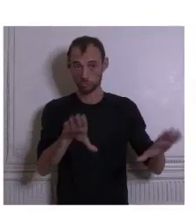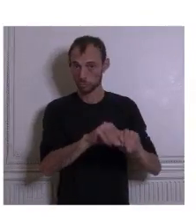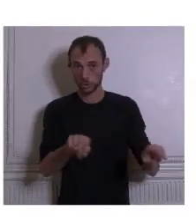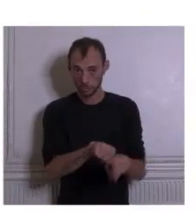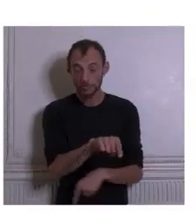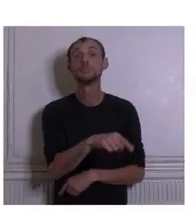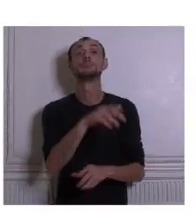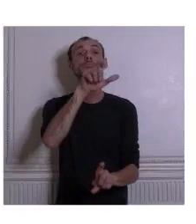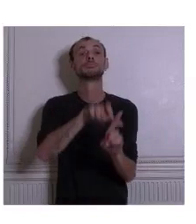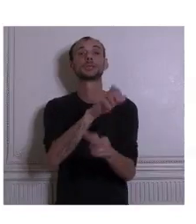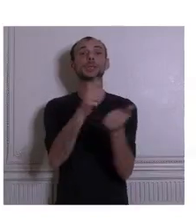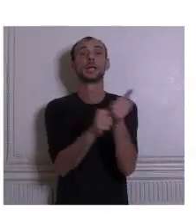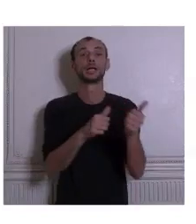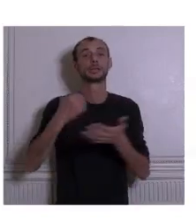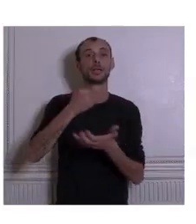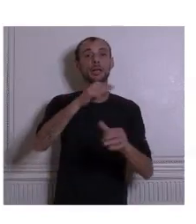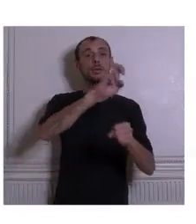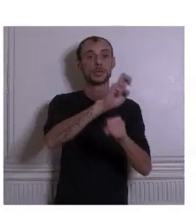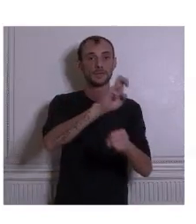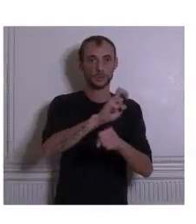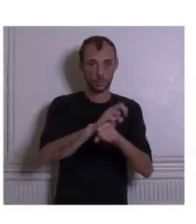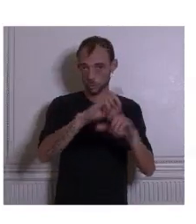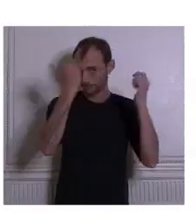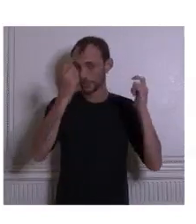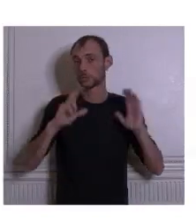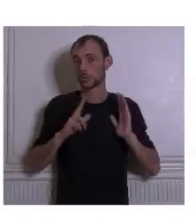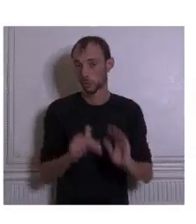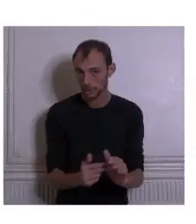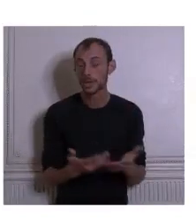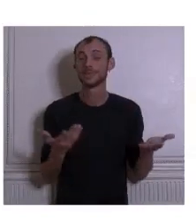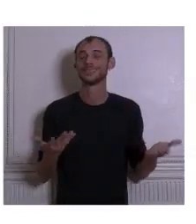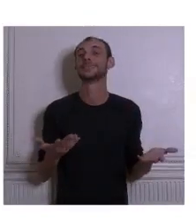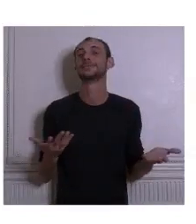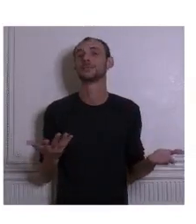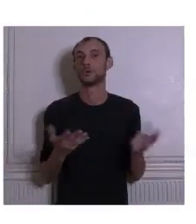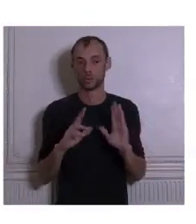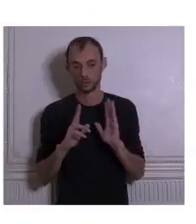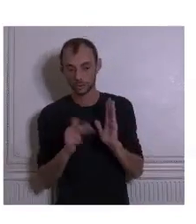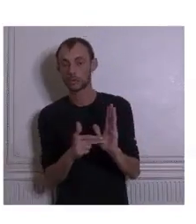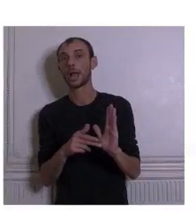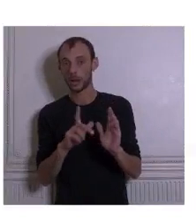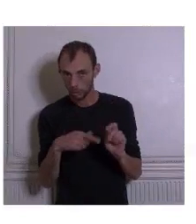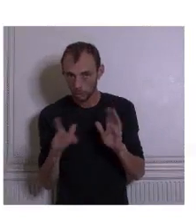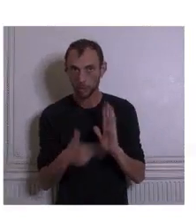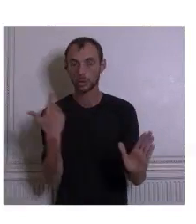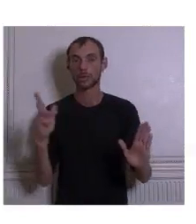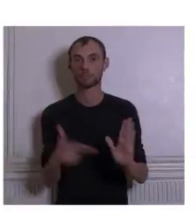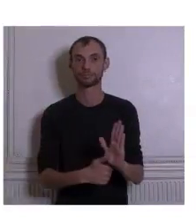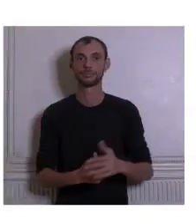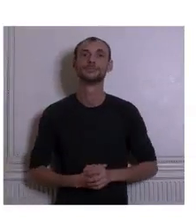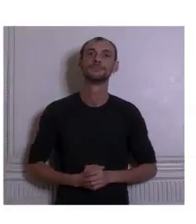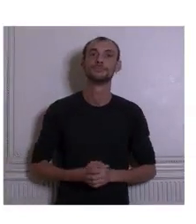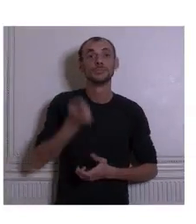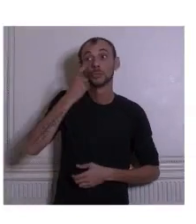de candidat fonctionnaire vous propose le recrutement d'un agent contractuel et donc nous passons par une délibération.